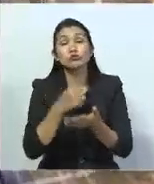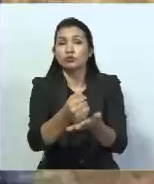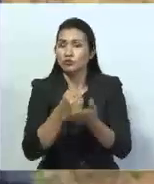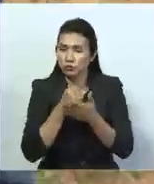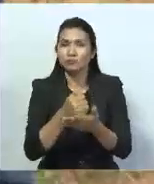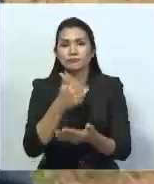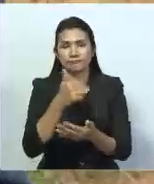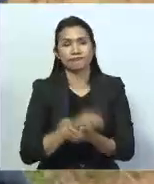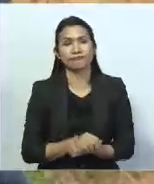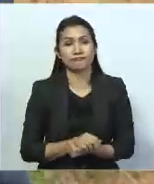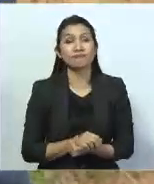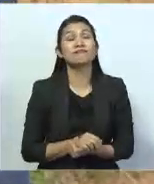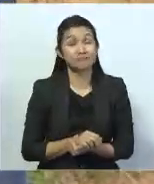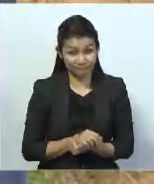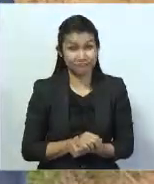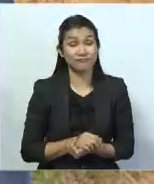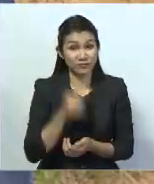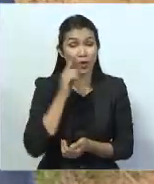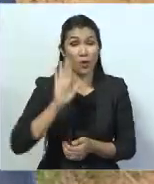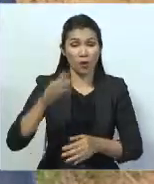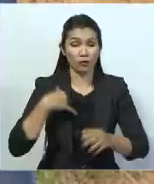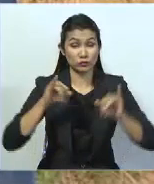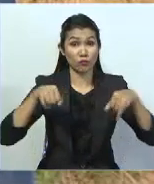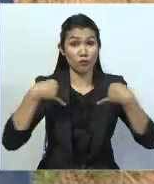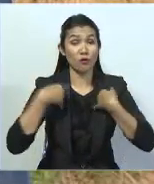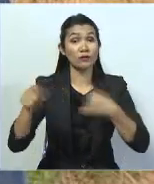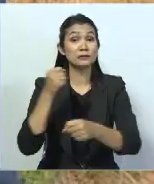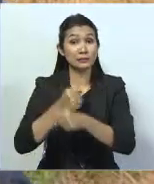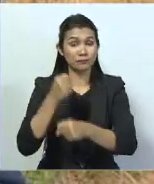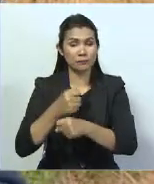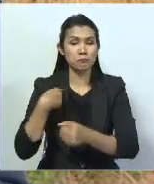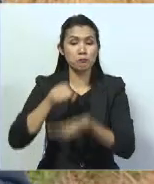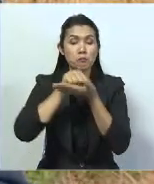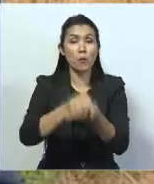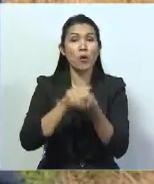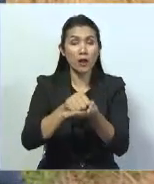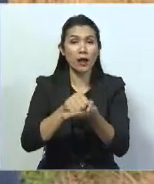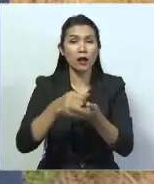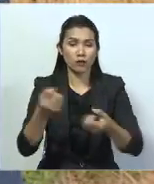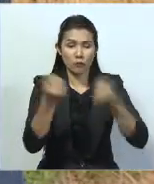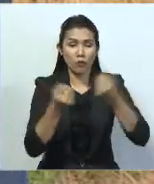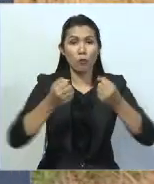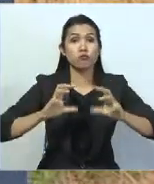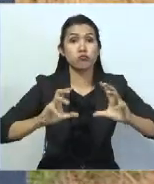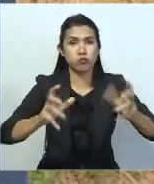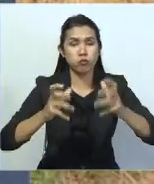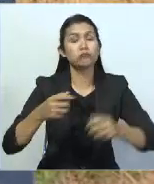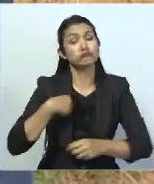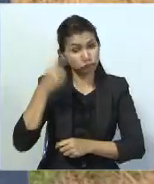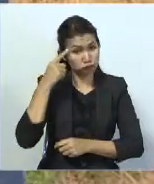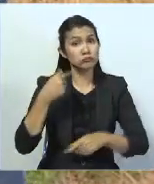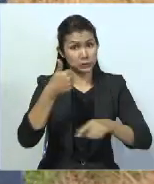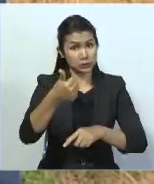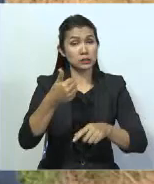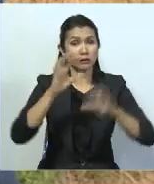กัน ค่ะและนี่ก็เป็นความคิดเห็นของผู้ประกอบการนะคะที่เข้ามาให้บริการในพื้นที่ค่ะโดยบอกนะคะว่าเห็นด้วยกับมาตรการ